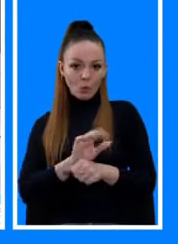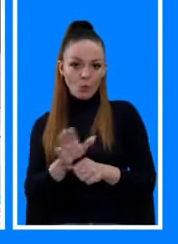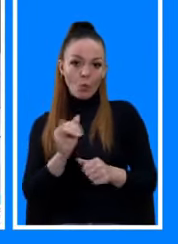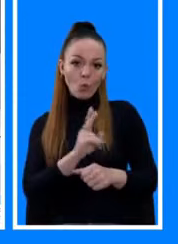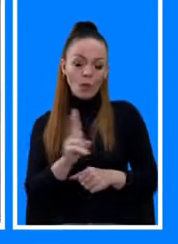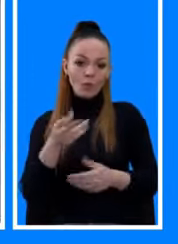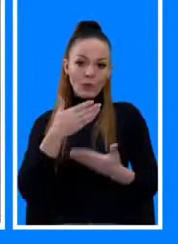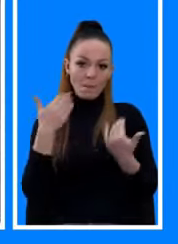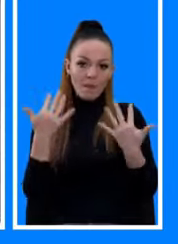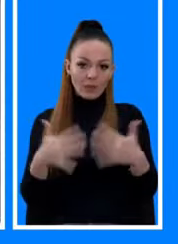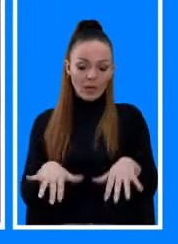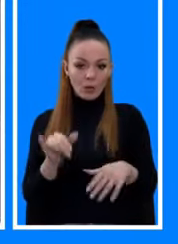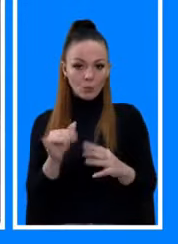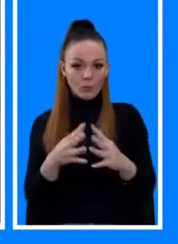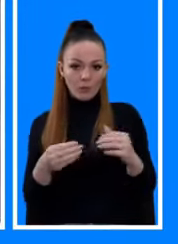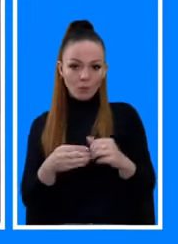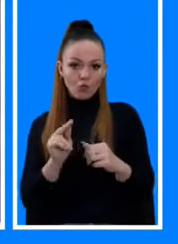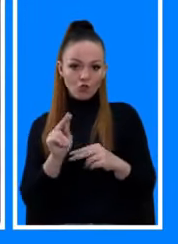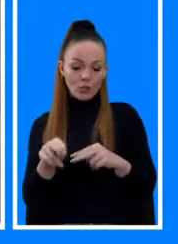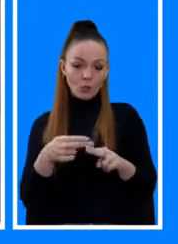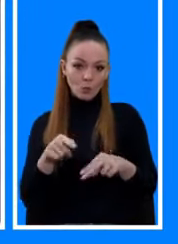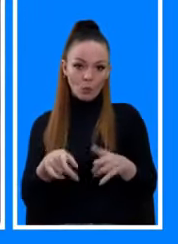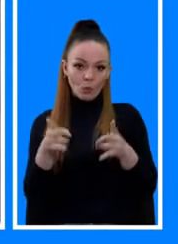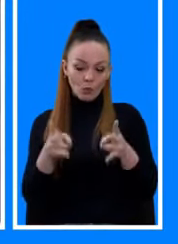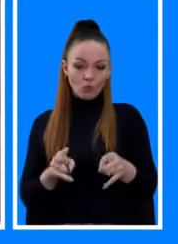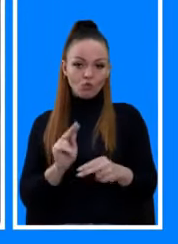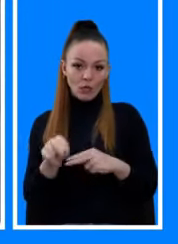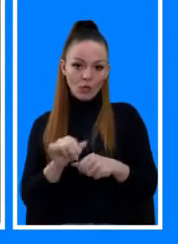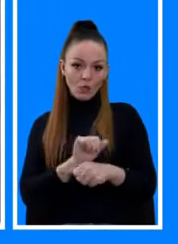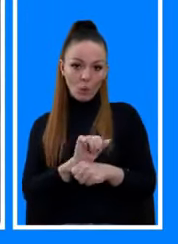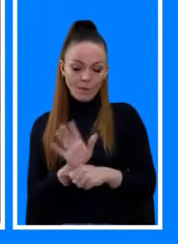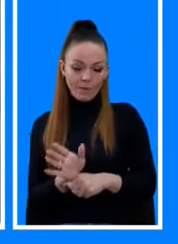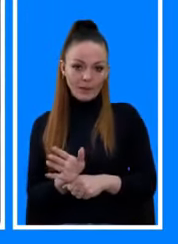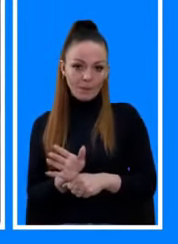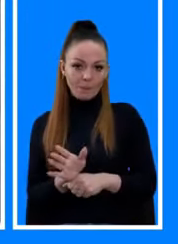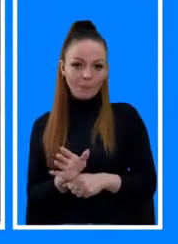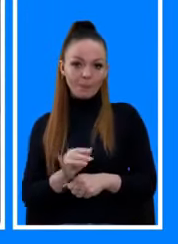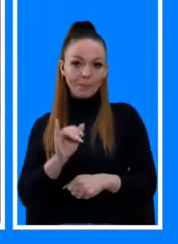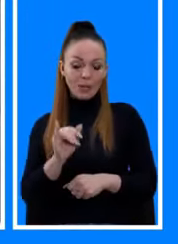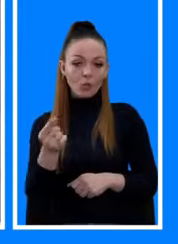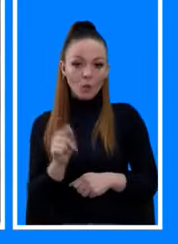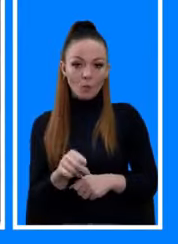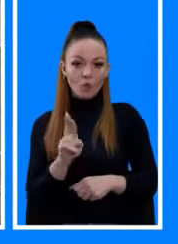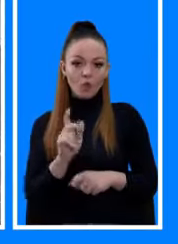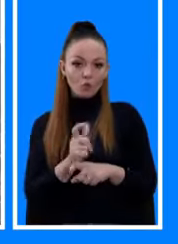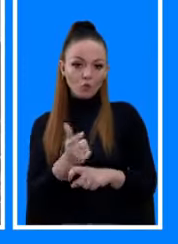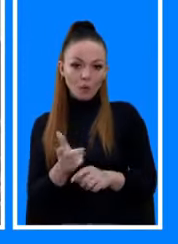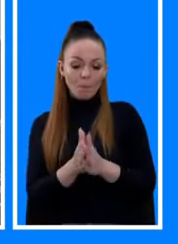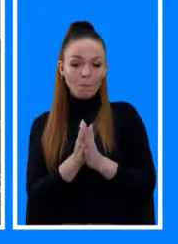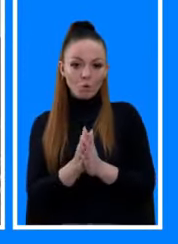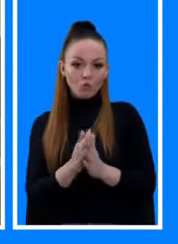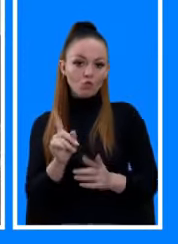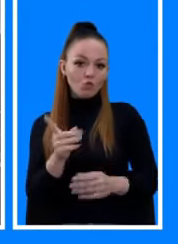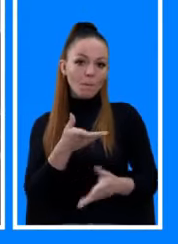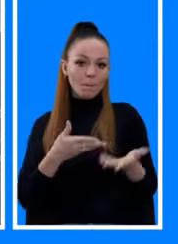сім'ї через цю трагедію, через COVID-19. І тому я дуже прошу, щоб ми всі з